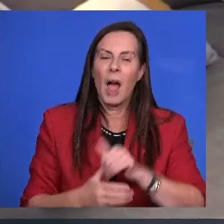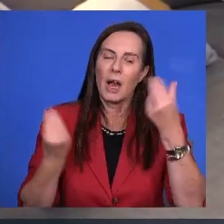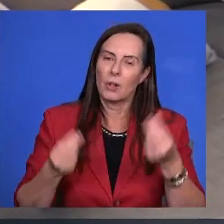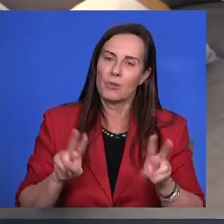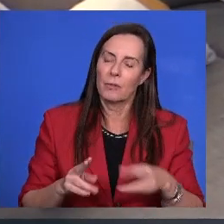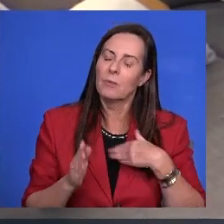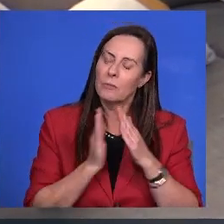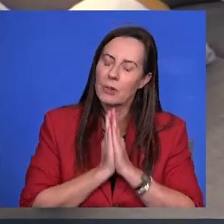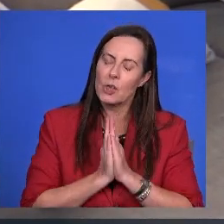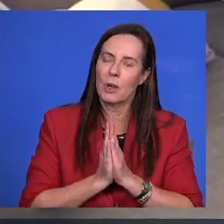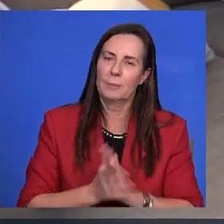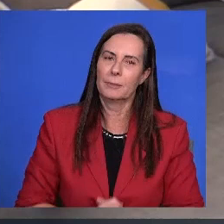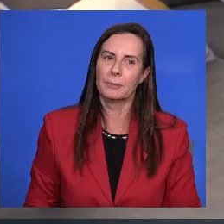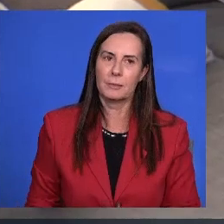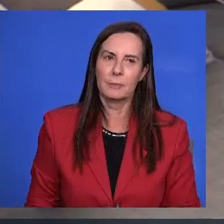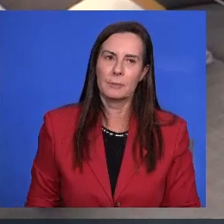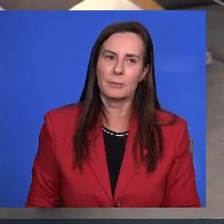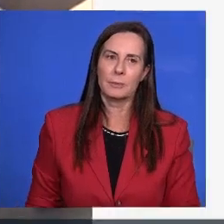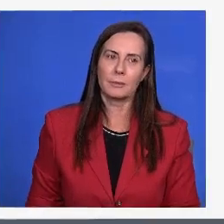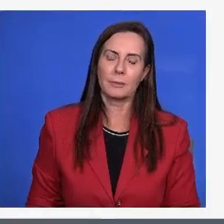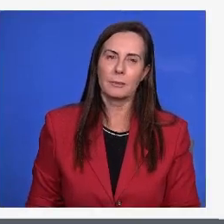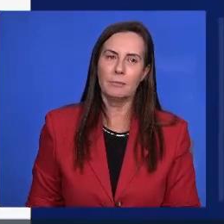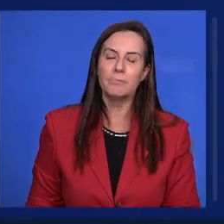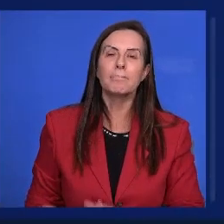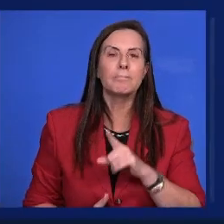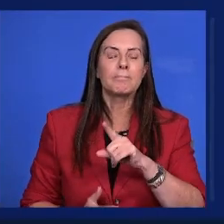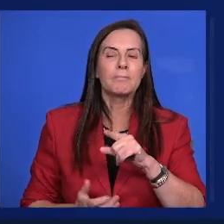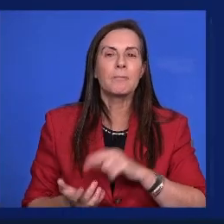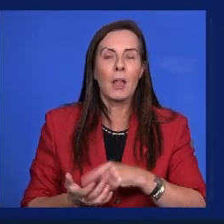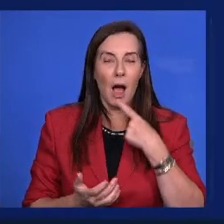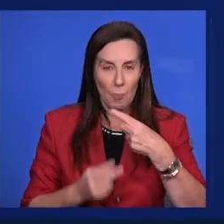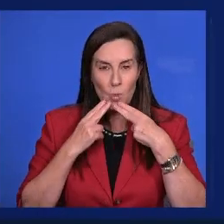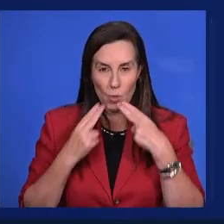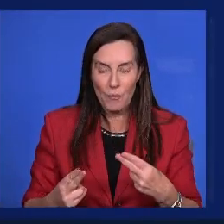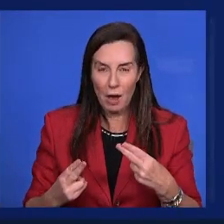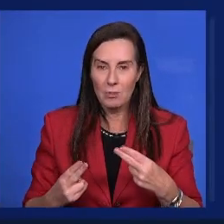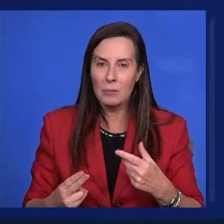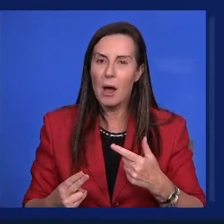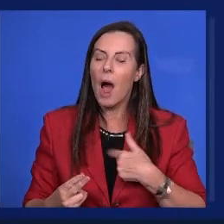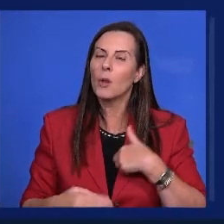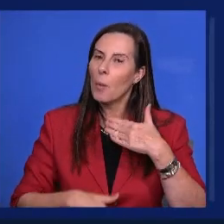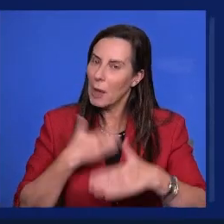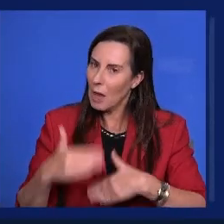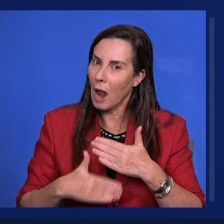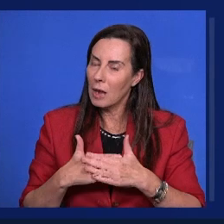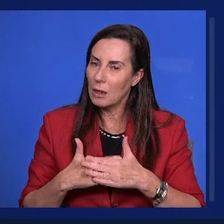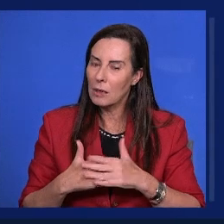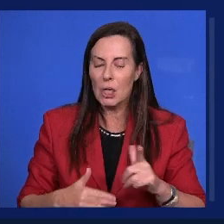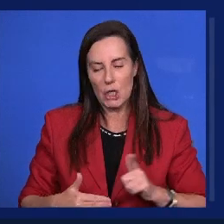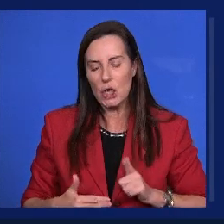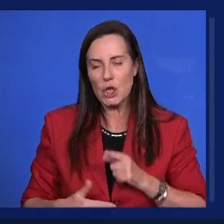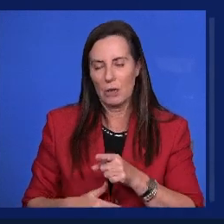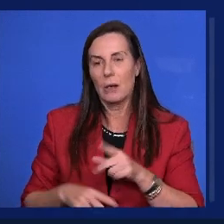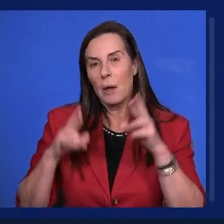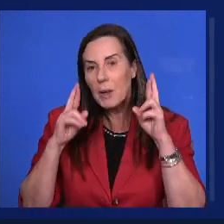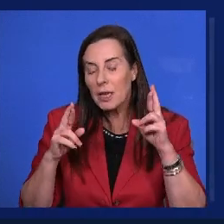בבקשה. מרשות האכיפה והגבייה נמסר בתגובה, אנו מצויים בתהליך מתקדם ואישי מאוד עם הפונה, בתקווה שבמהלך השבוע